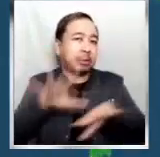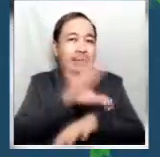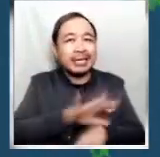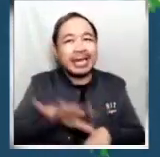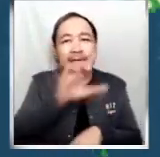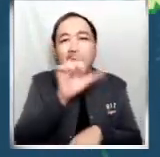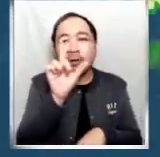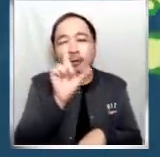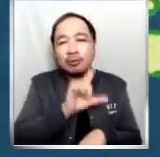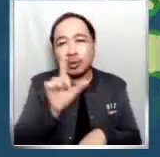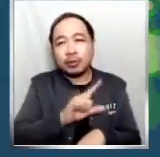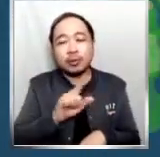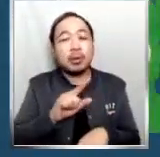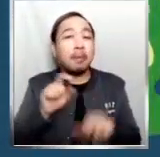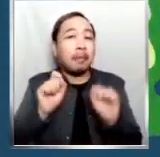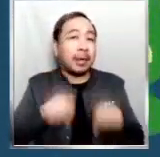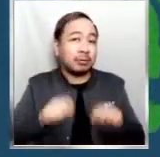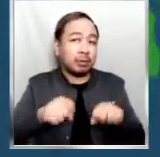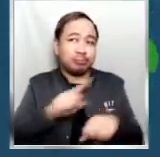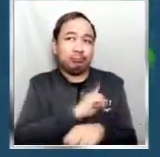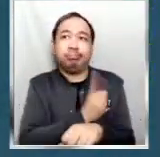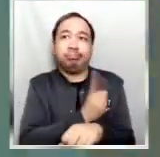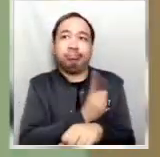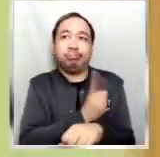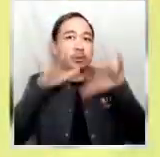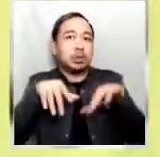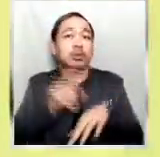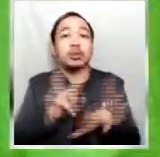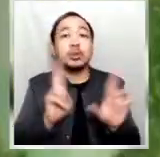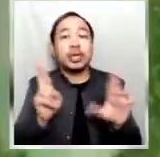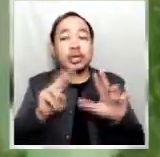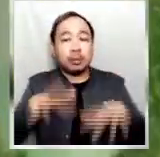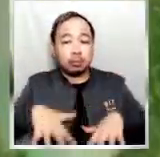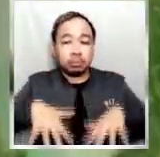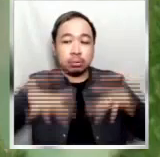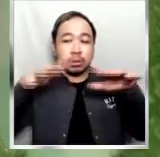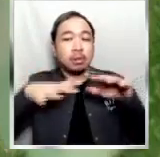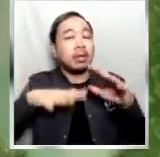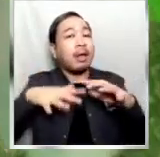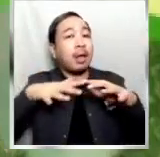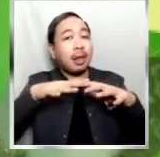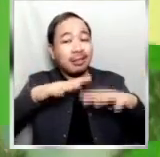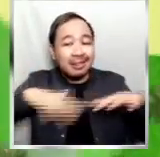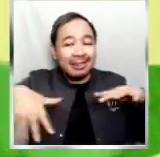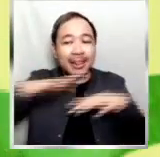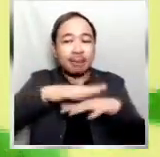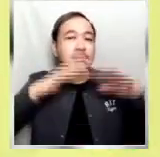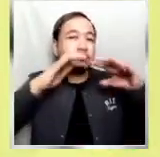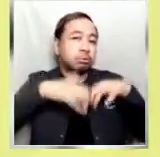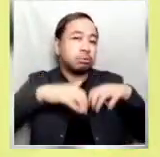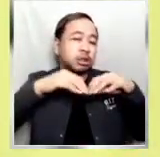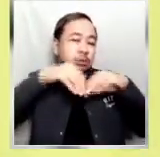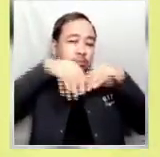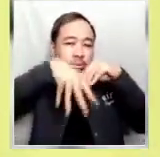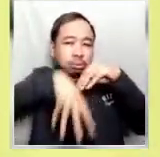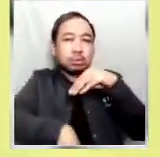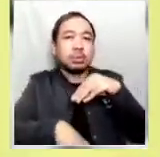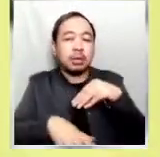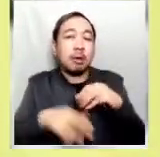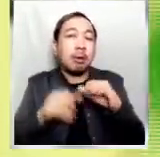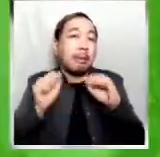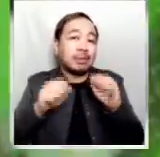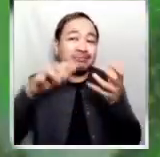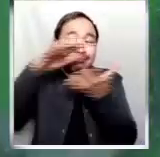maging handa sa pagbaha o pagguho ng lupa. Magiging maulap sa Metro Manila, kaya mataas ang posibilidad ng